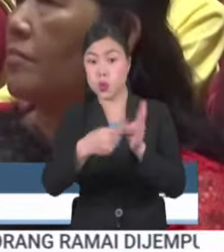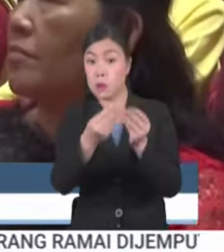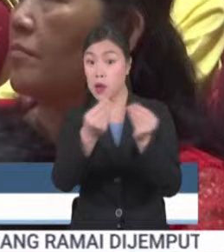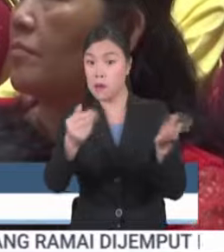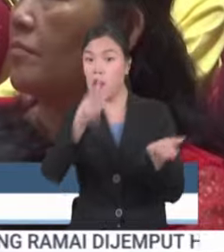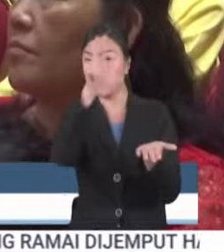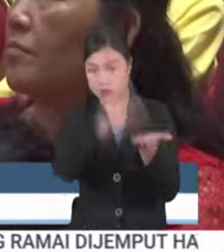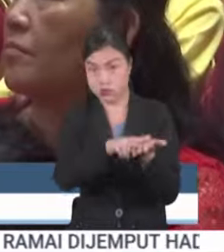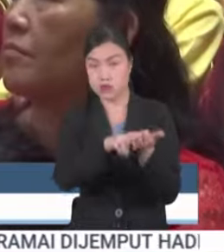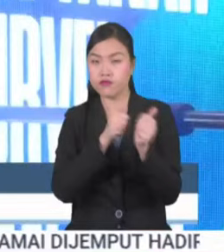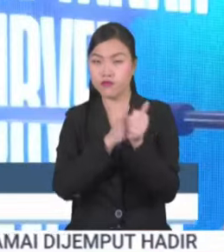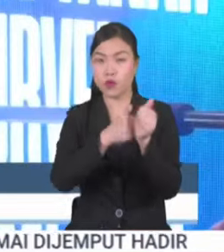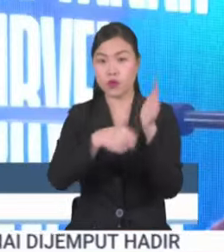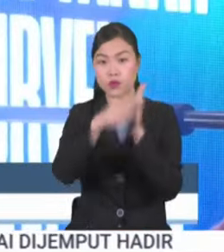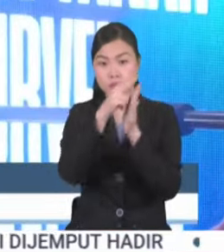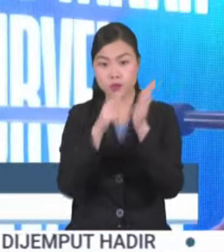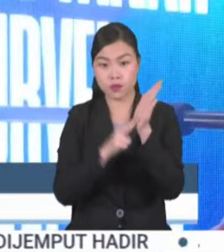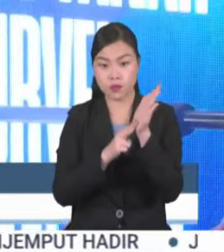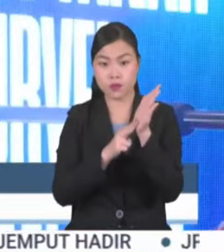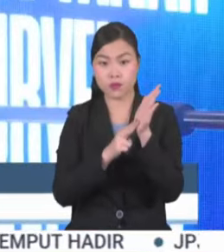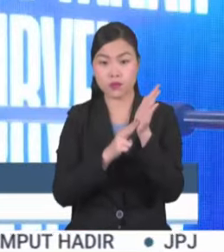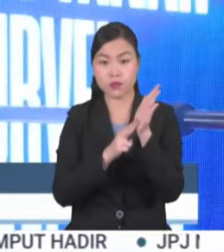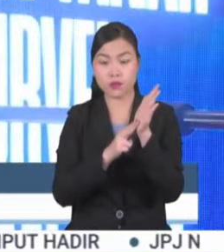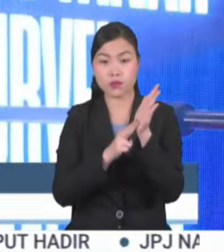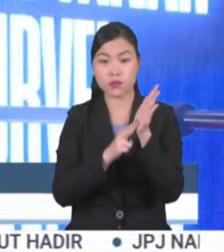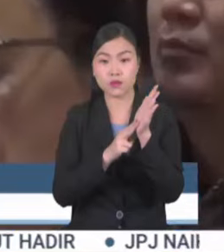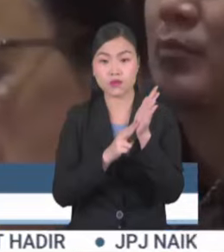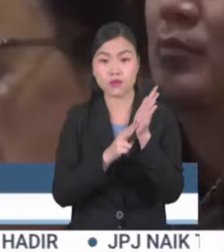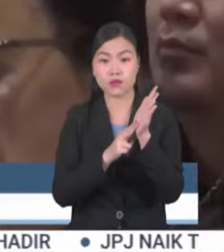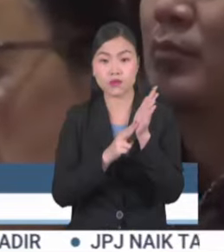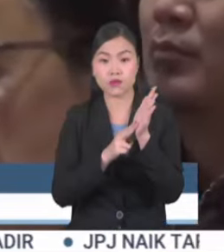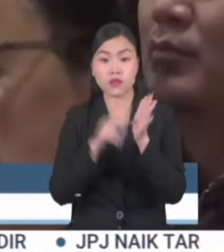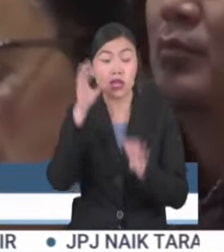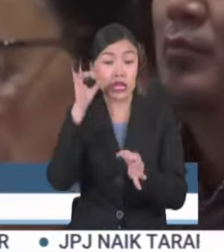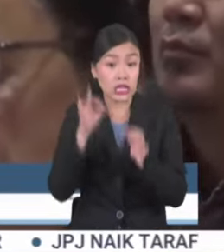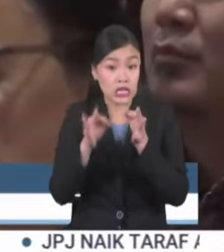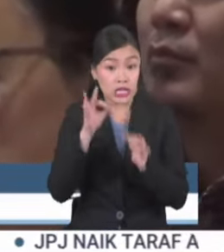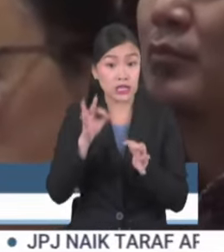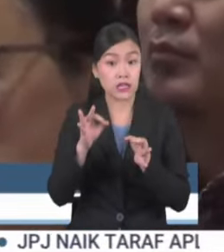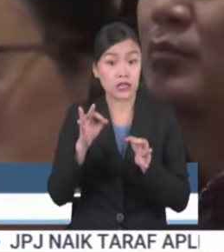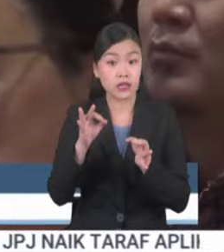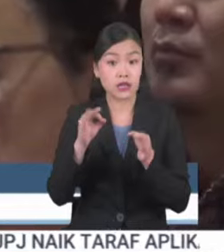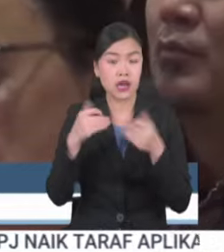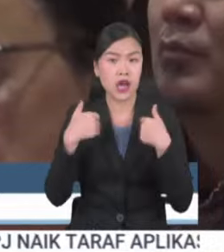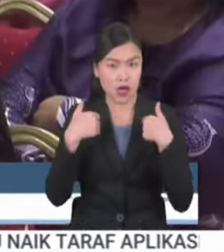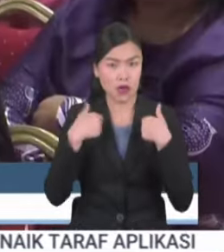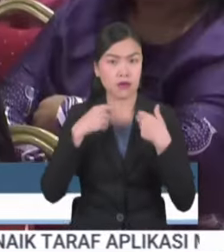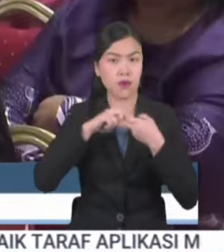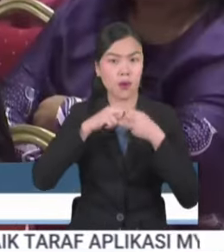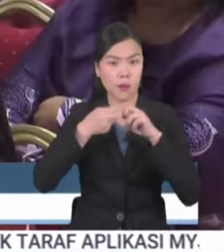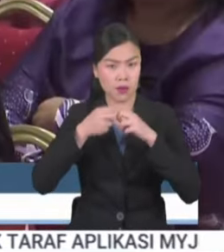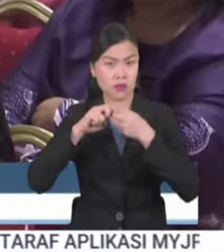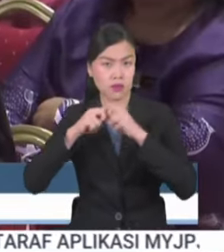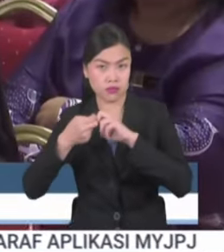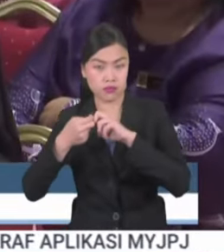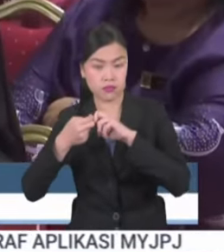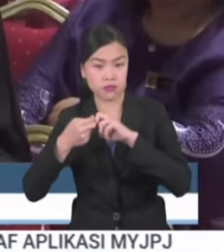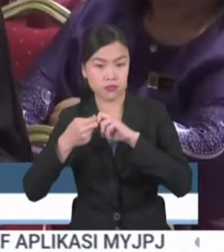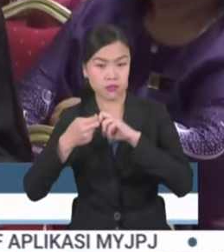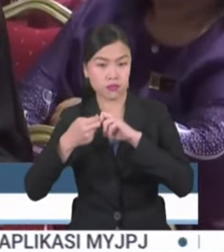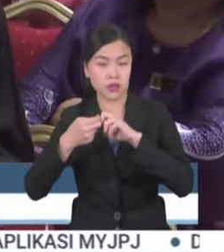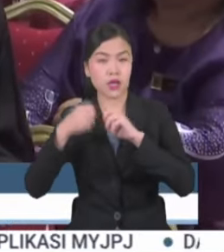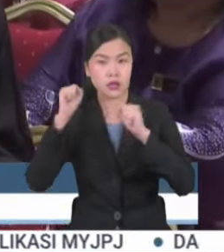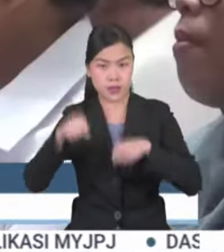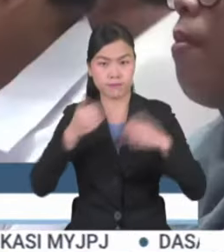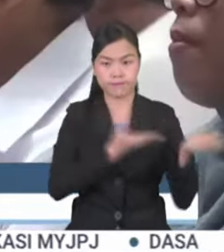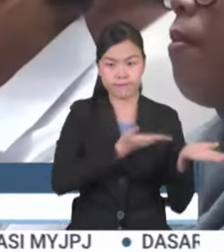mereka mengikut undang-undang. Jika ada, masih ada lagi masalah, mereka bawa